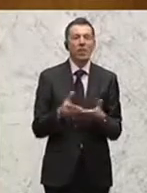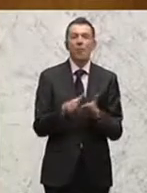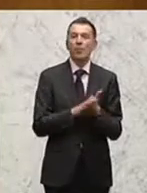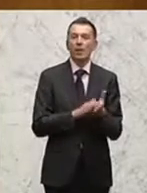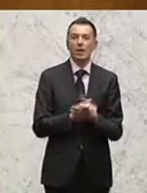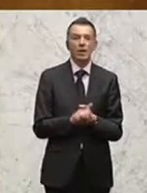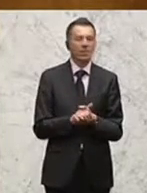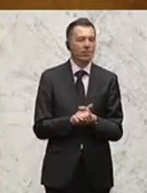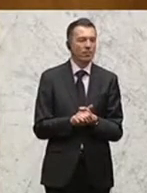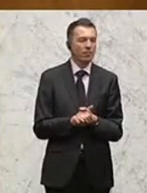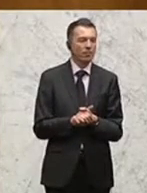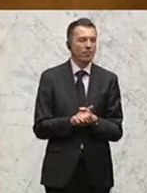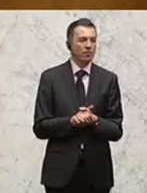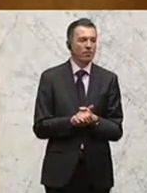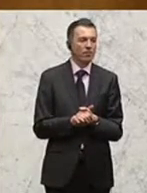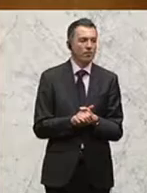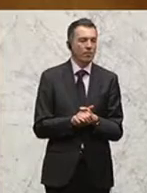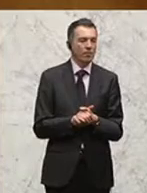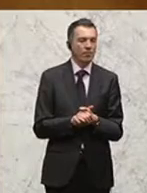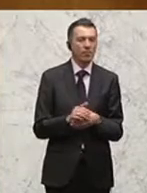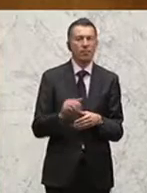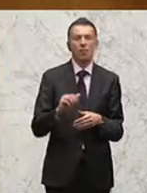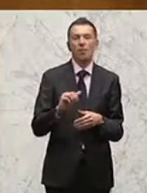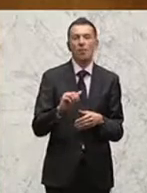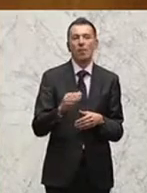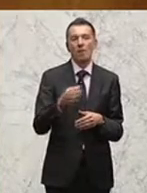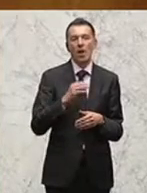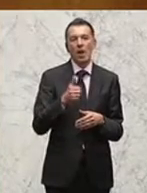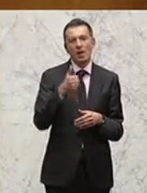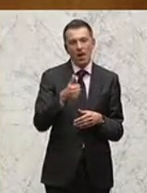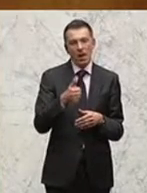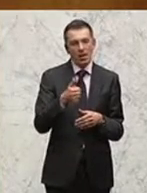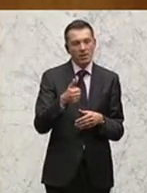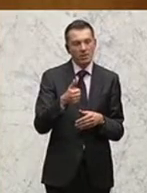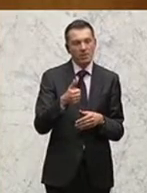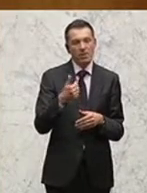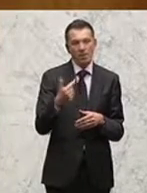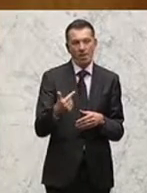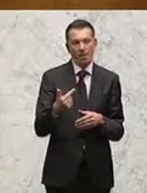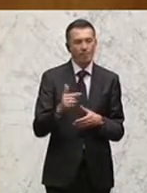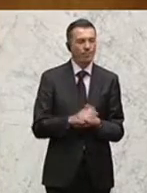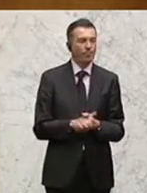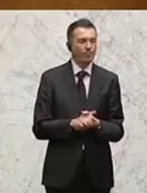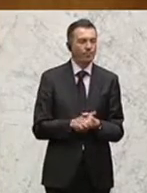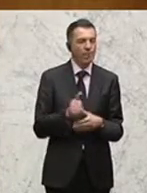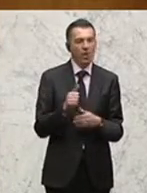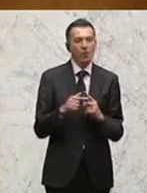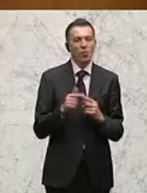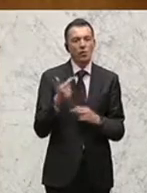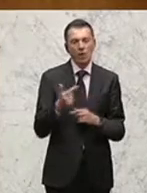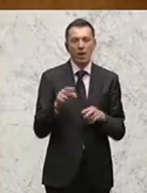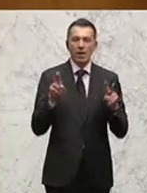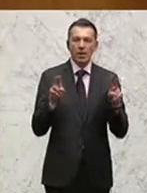beginnen mit den ersten Fragen, mit der Frage 1 und 2, wo es eben um das